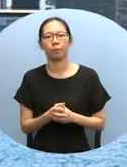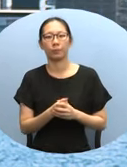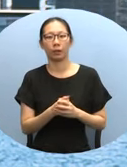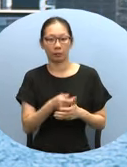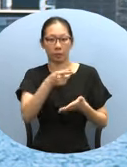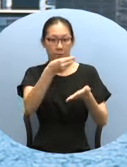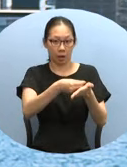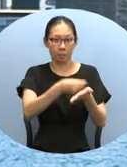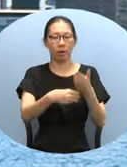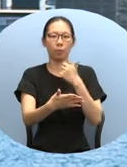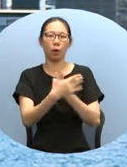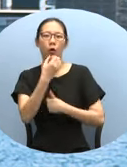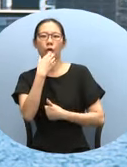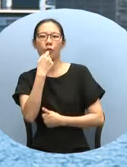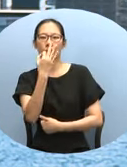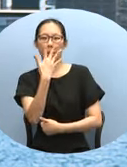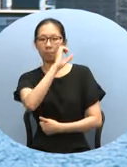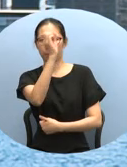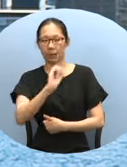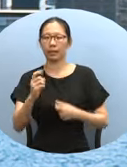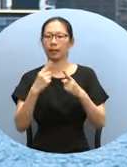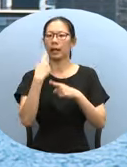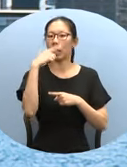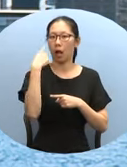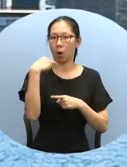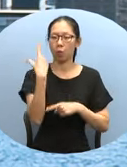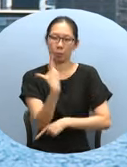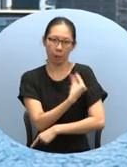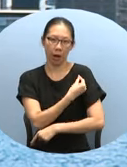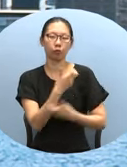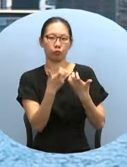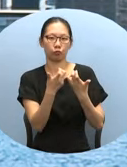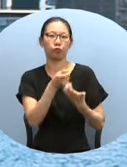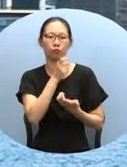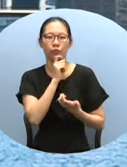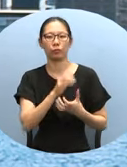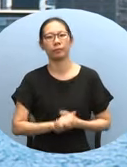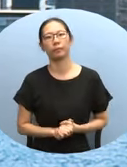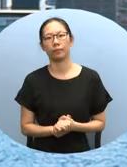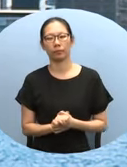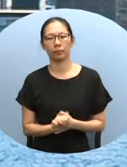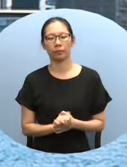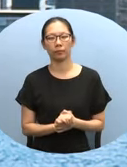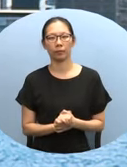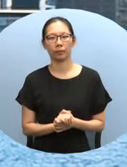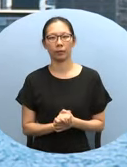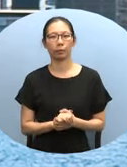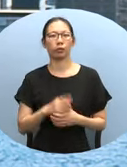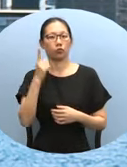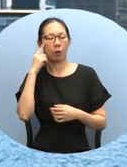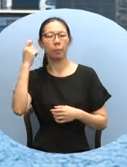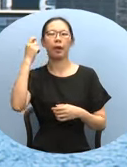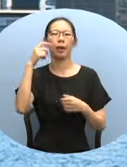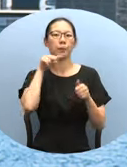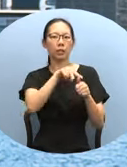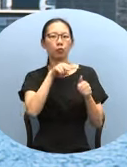咧供應香港咧本港咧係35% 嘅人口嘅疫苗劑量。咁作為咧係照顧